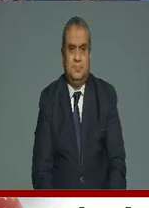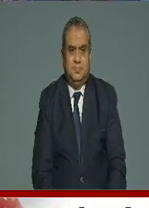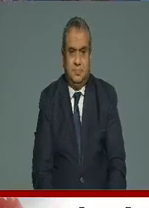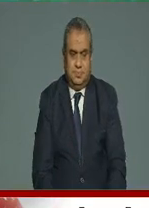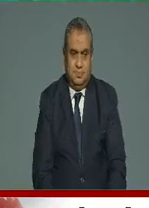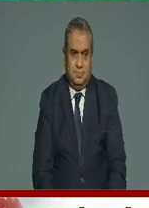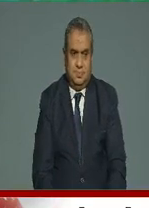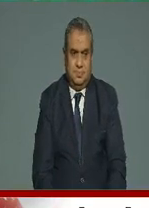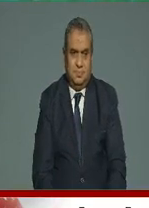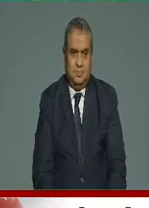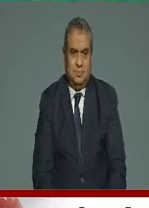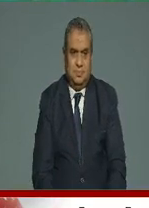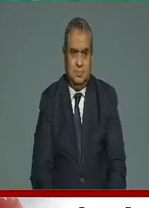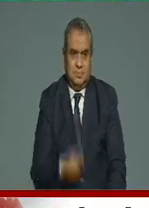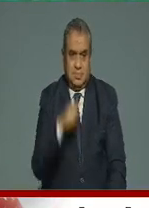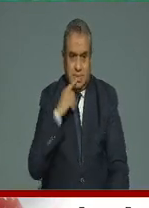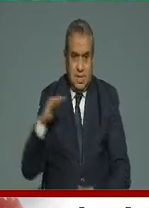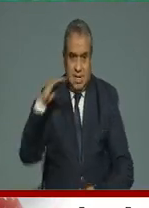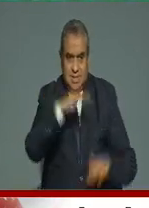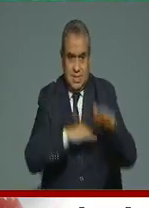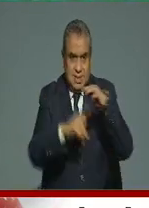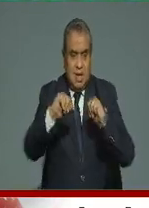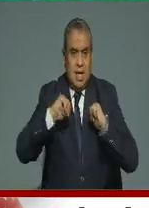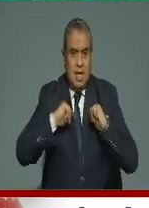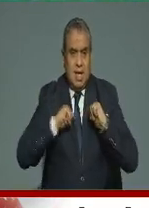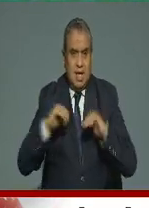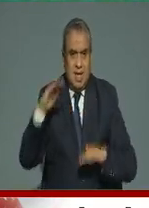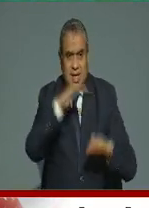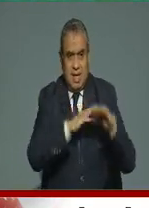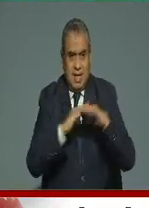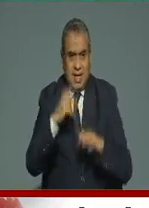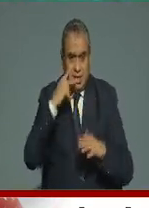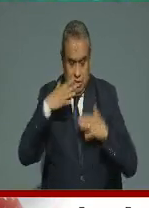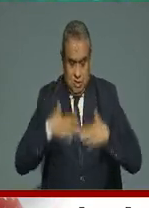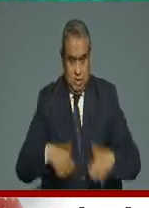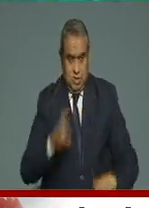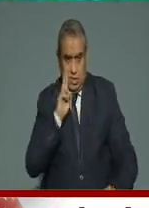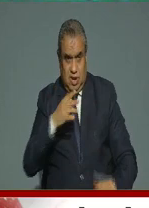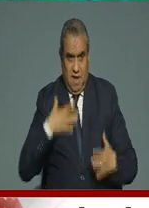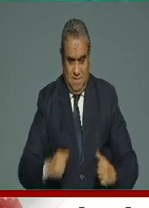الله، يعني انت فعلا سباح في النادي الاهلي؟ مش باين عليا الفورمه ولا ايه؟